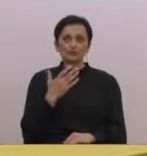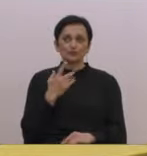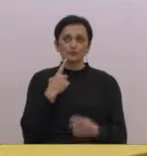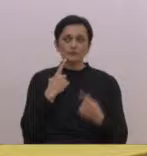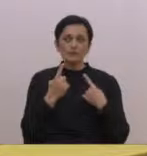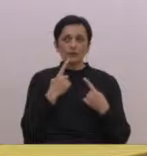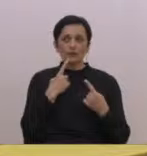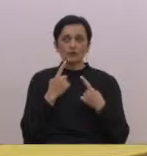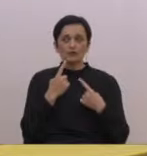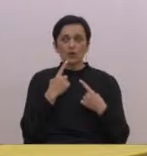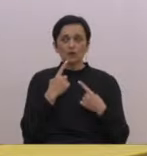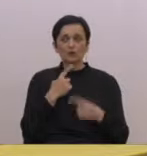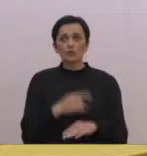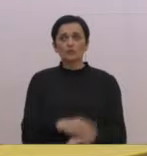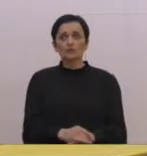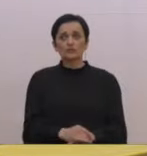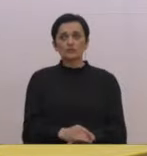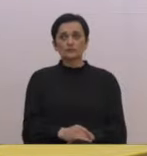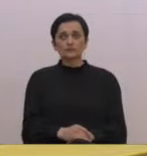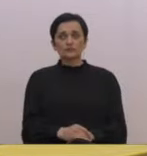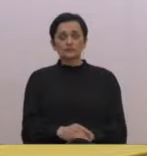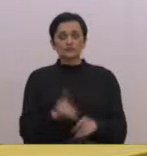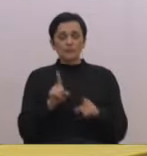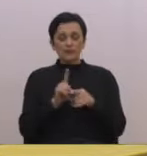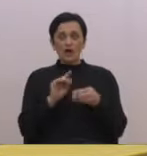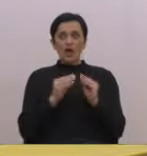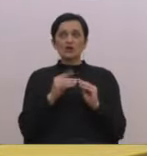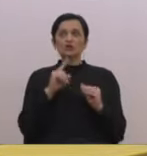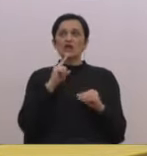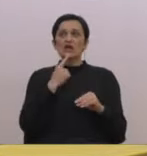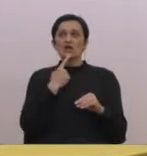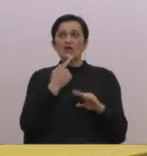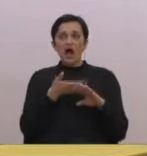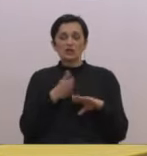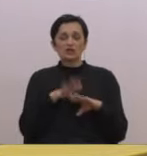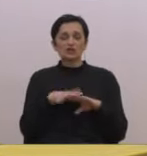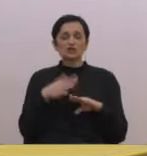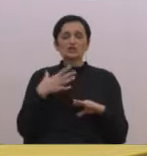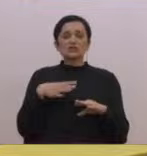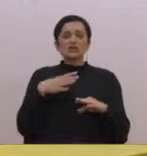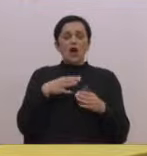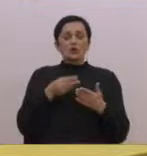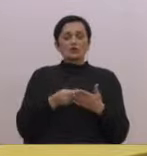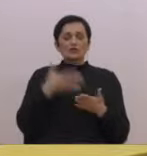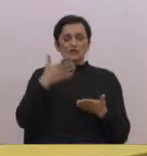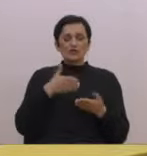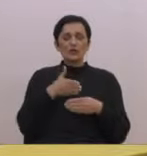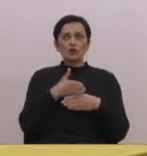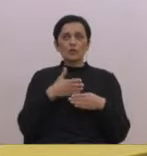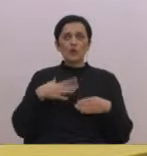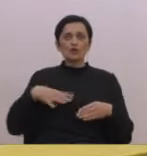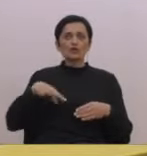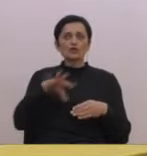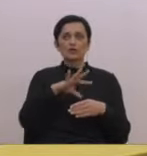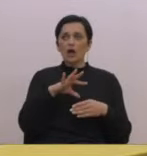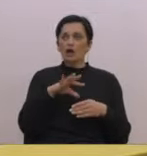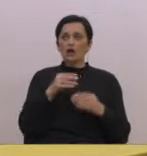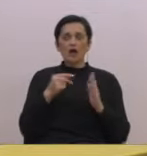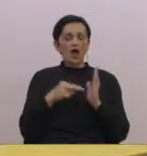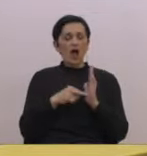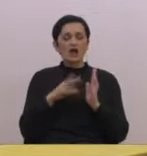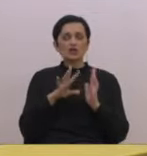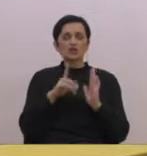საუბრობს ასევე პრობლემებზე, გაჭირვებაზე, რომ საქართველოში ყველაზე ძვირიპურია, საქართველოში არის ყველაზე